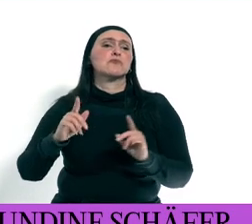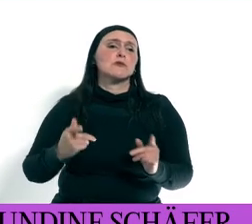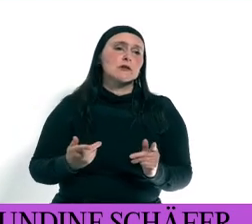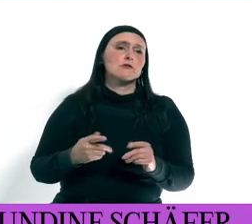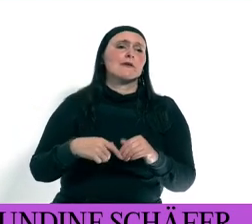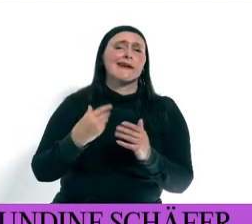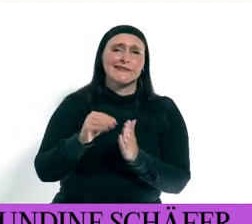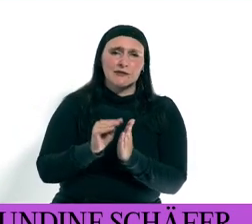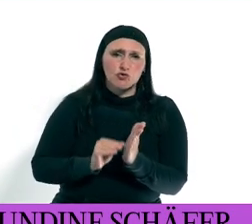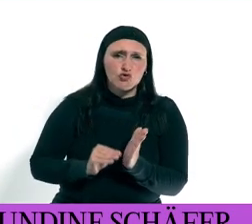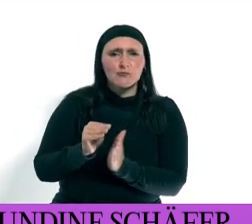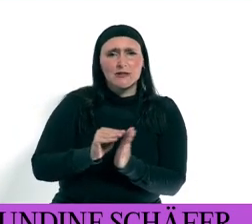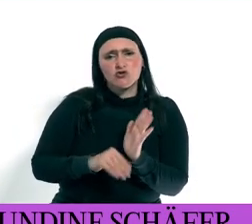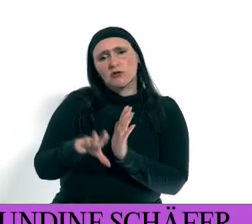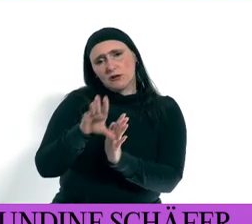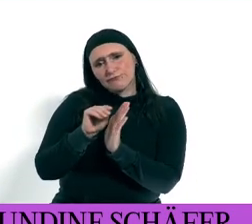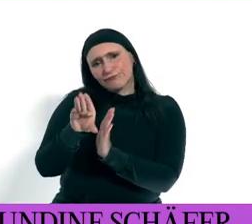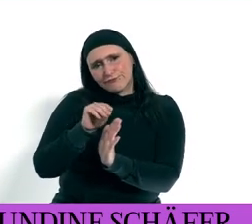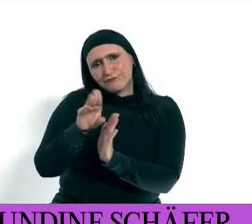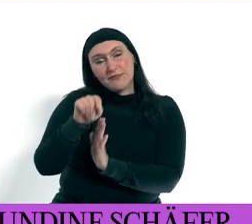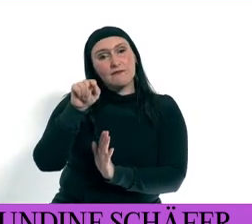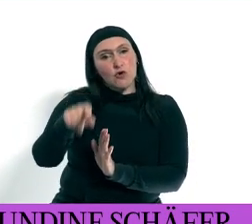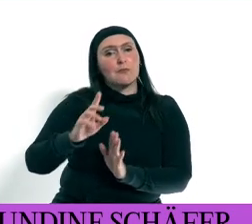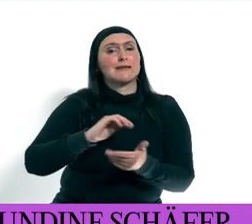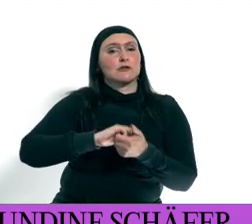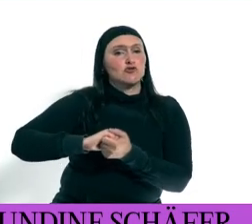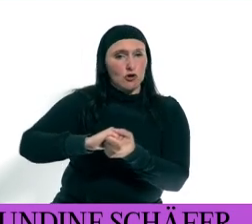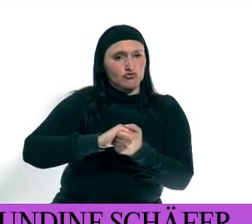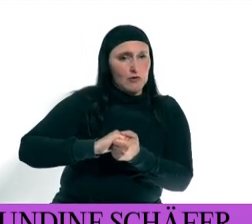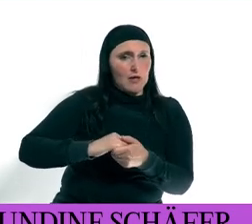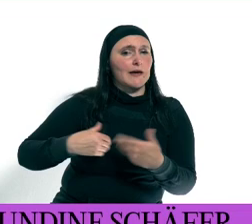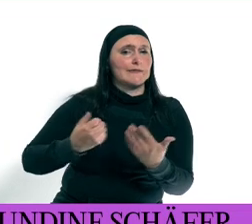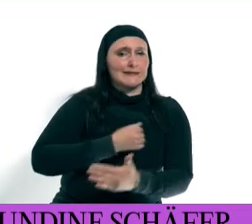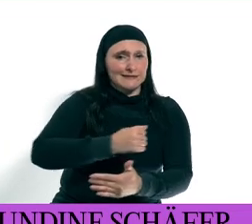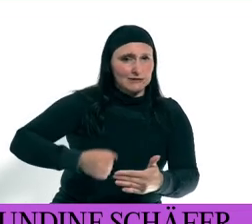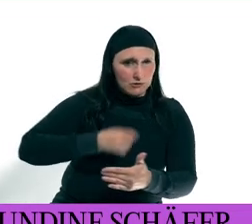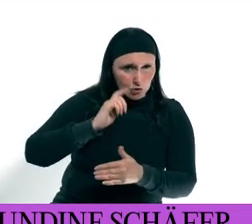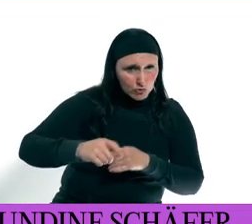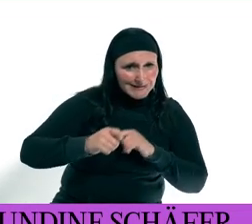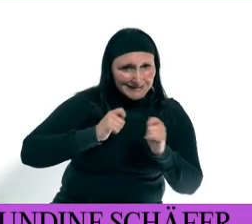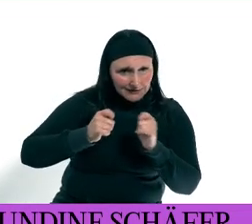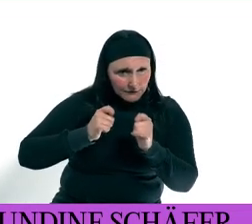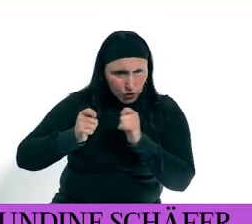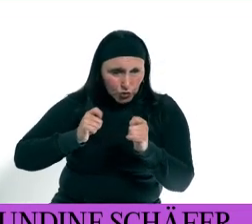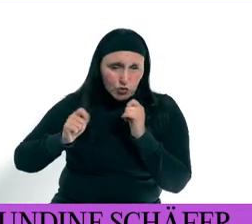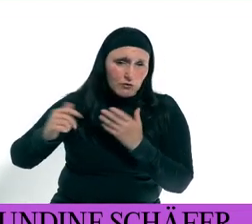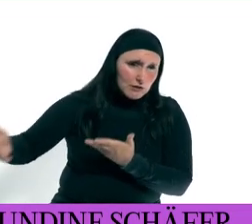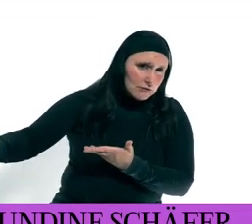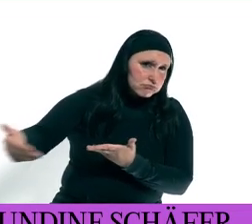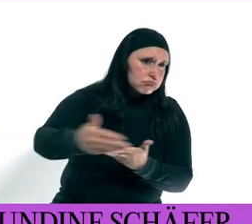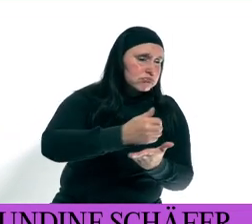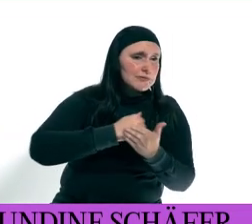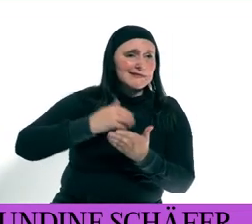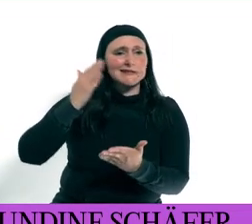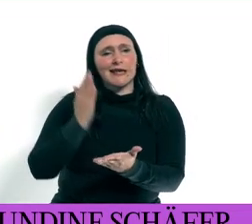our social kitchen. Und wir hoffen, dass alles gut laufen wird. We take the interviews and all, and then afterwards we are publishing. Und auch das, was